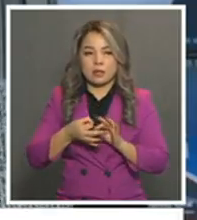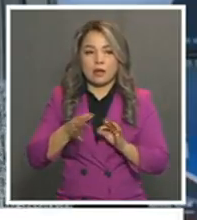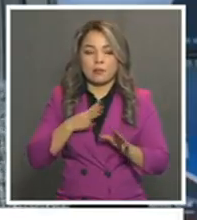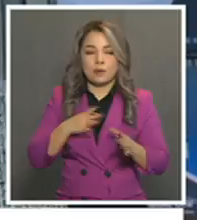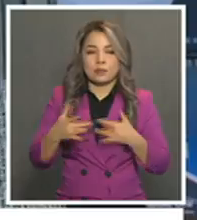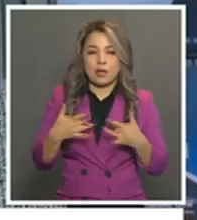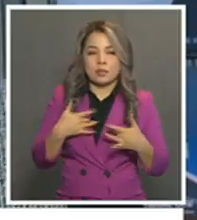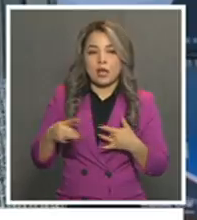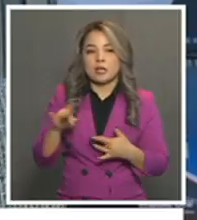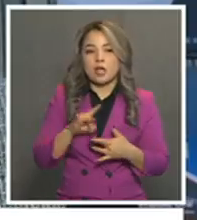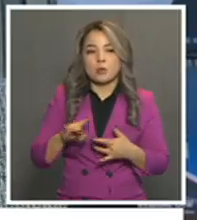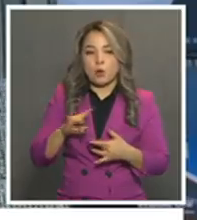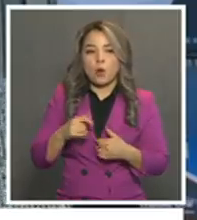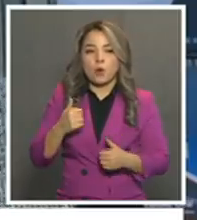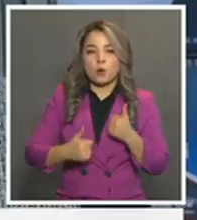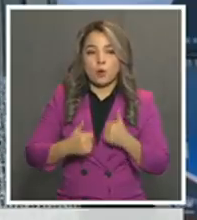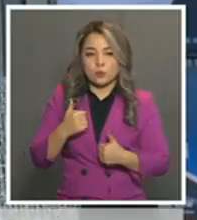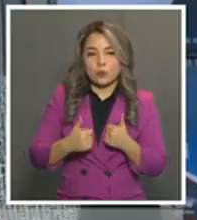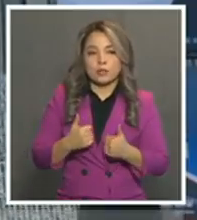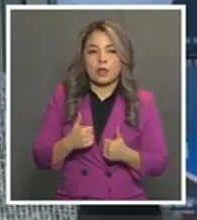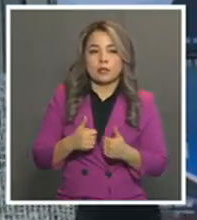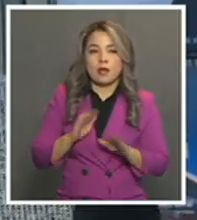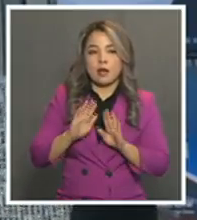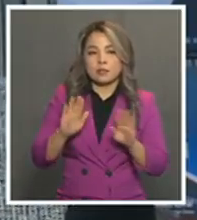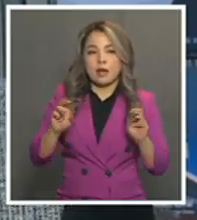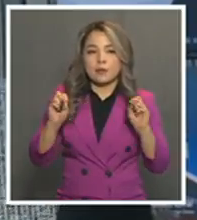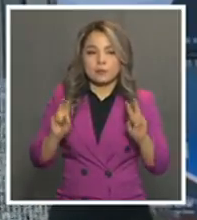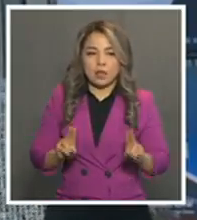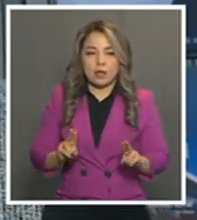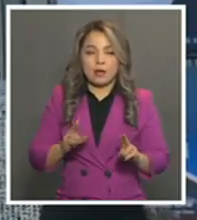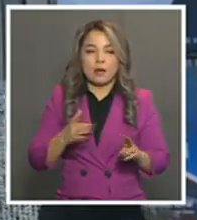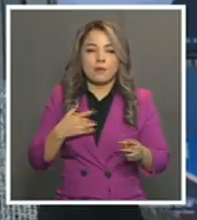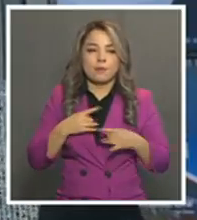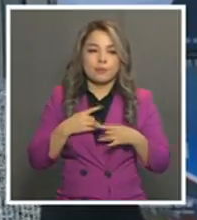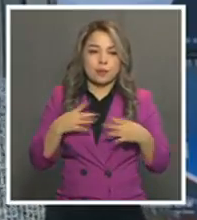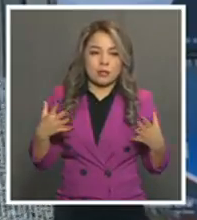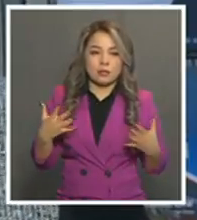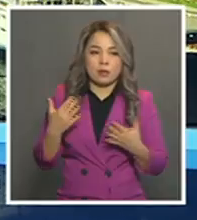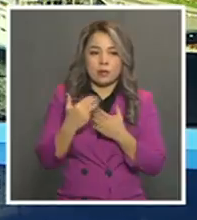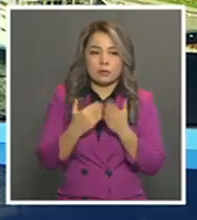республикалық конкурстар, арнайы көрмелер, мерекелік бағдарламалар.